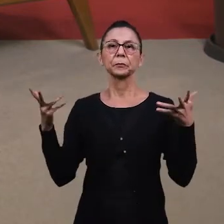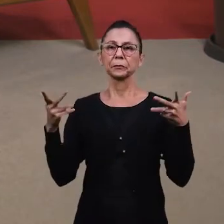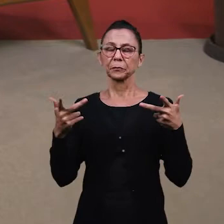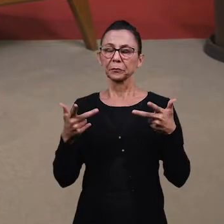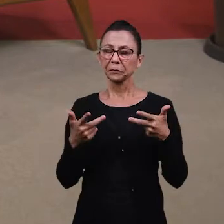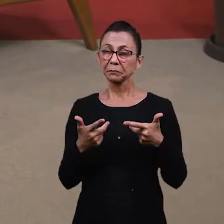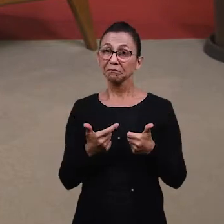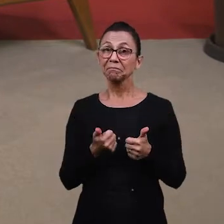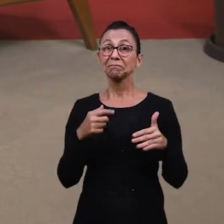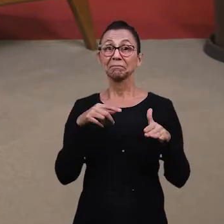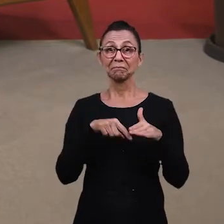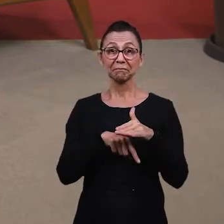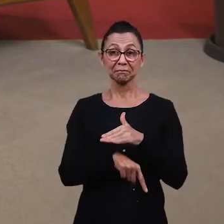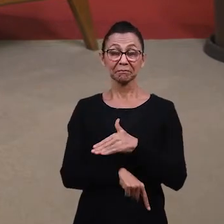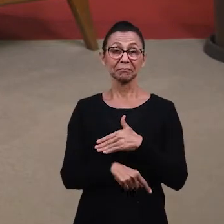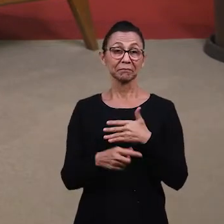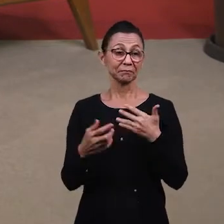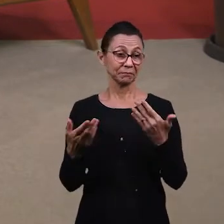vous ai nommé.